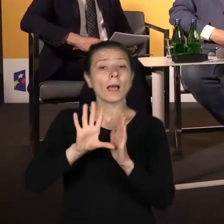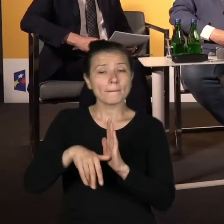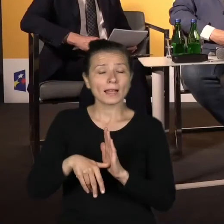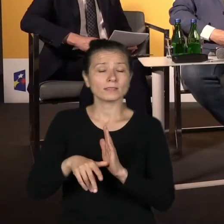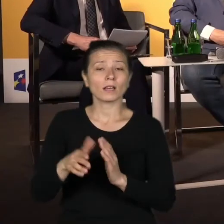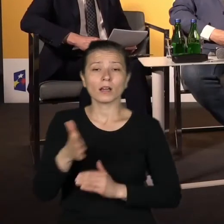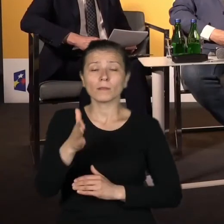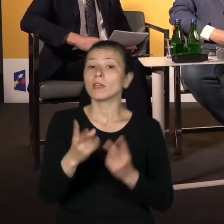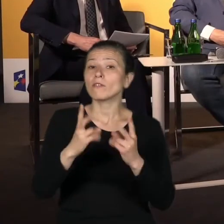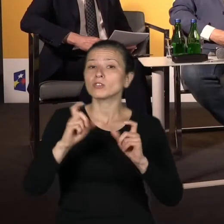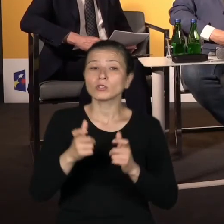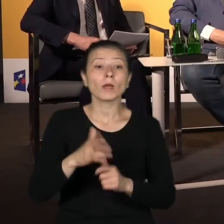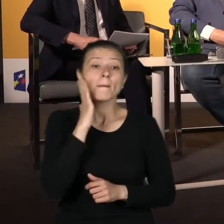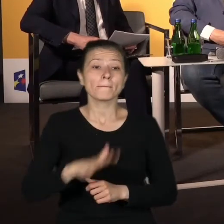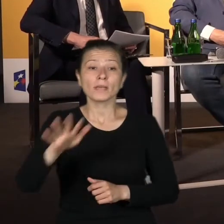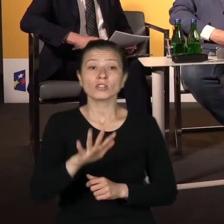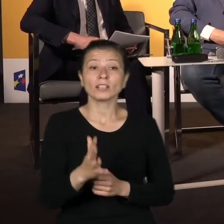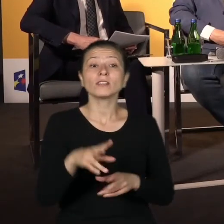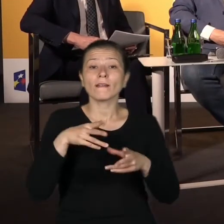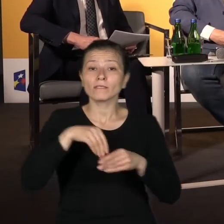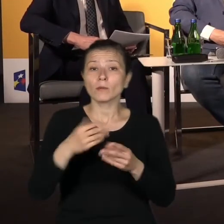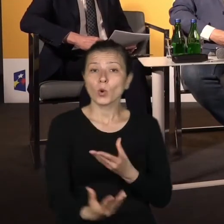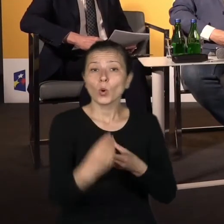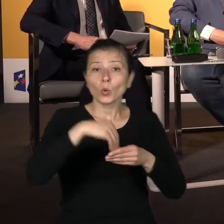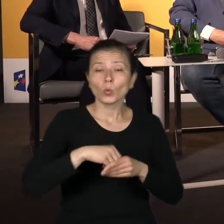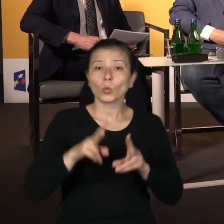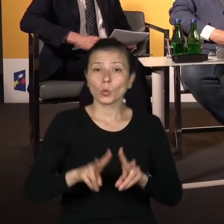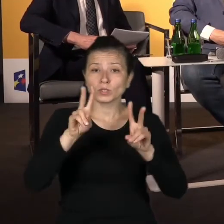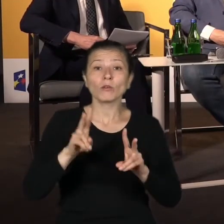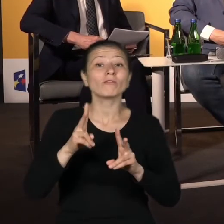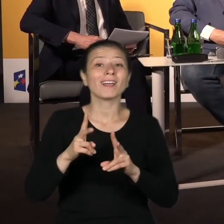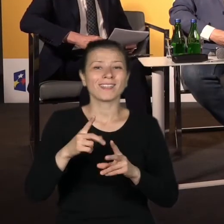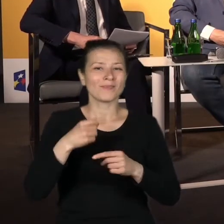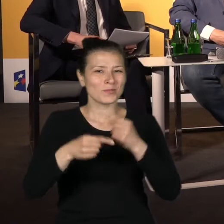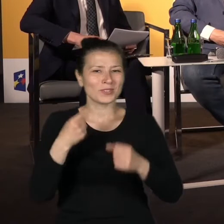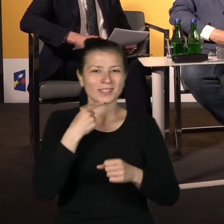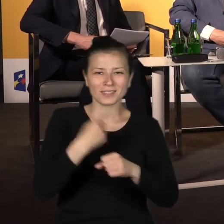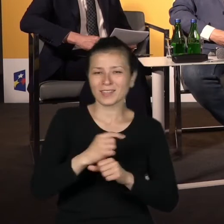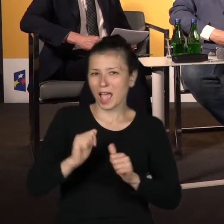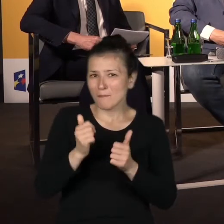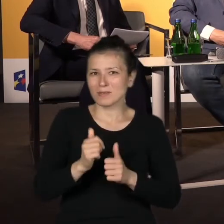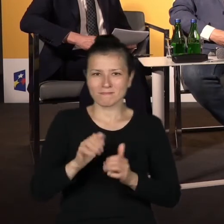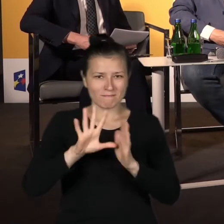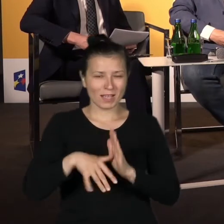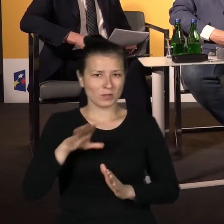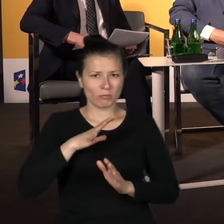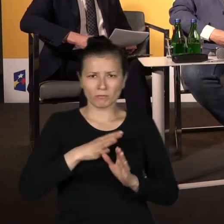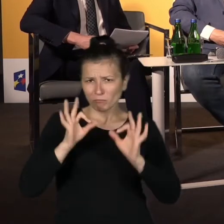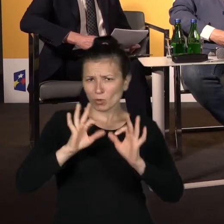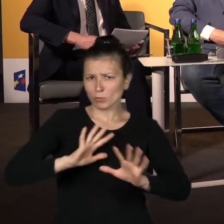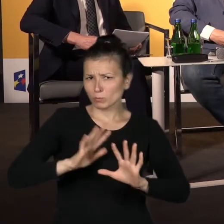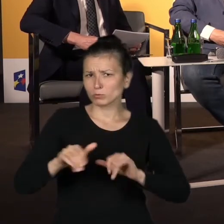mieszkańców w procesy decyzyjne, aby było to miasto realnie współzarządzane. Jak to wygląda w Rybniku, panie